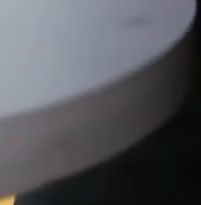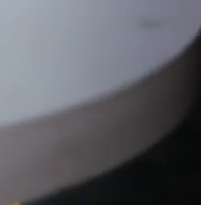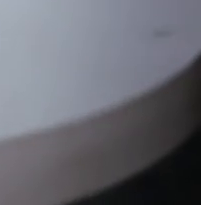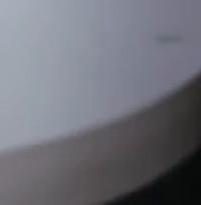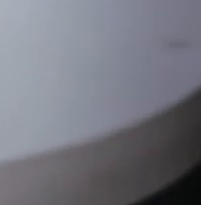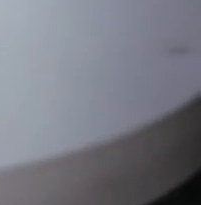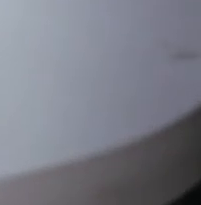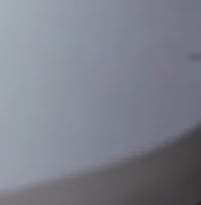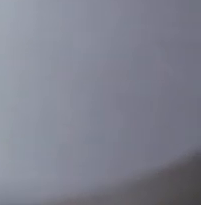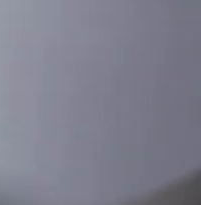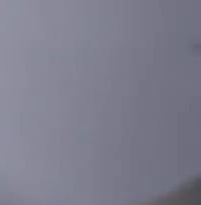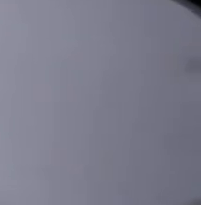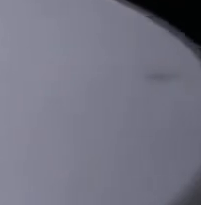გელოდებო.